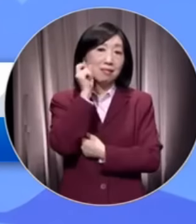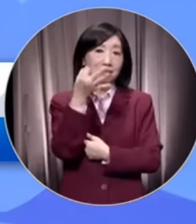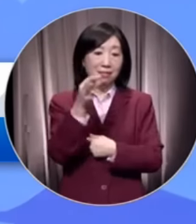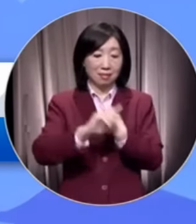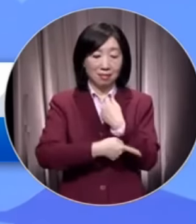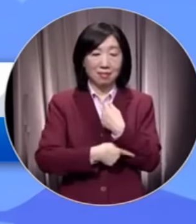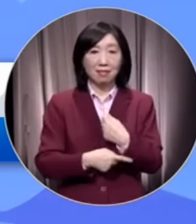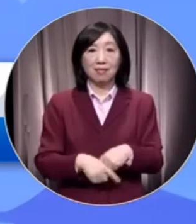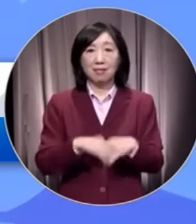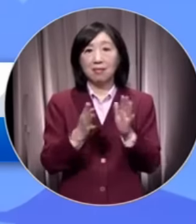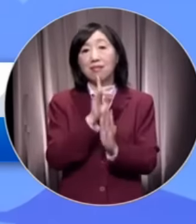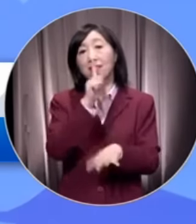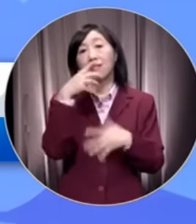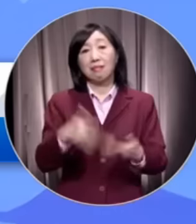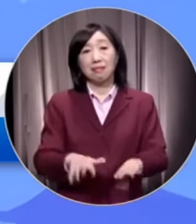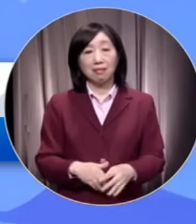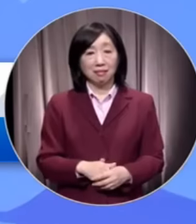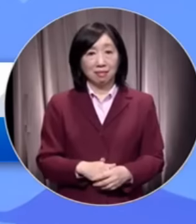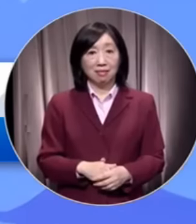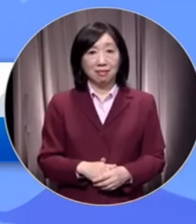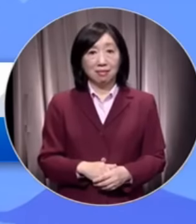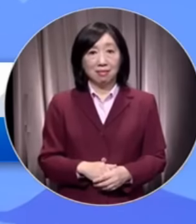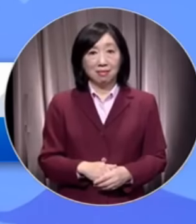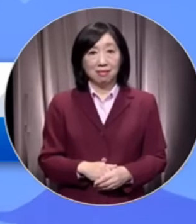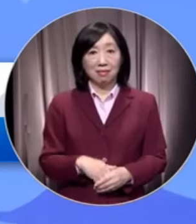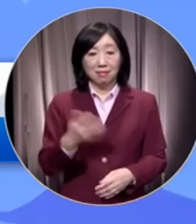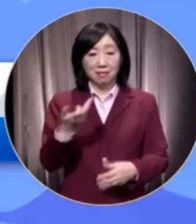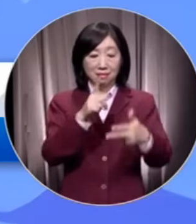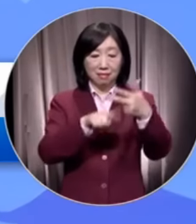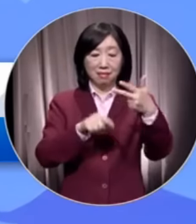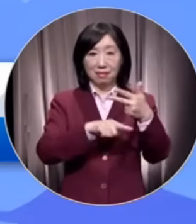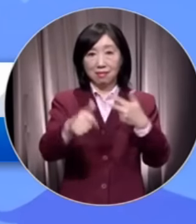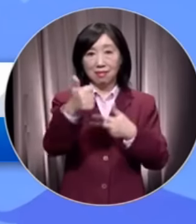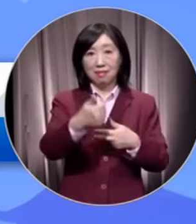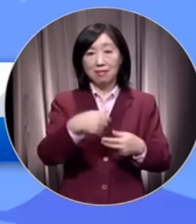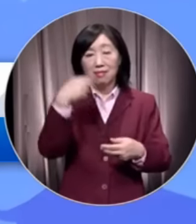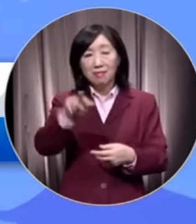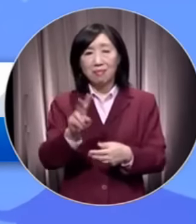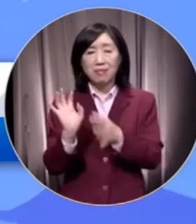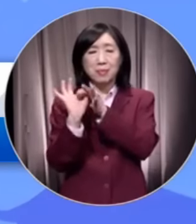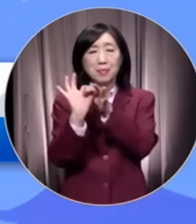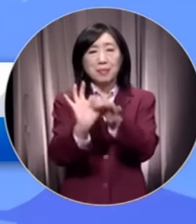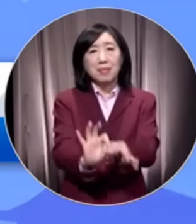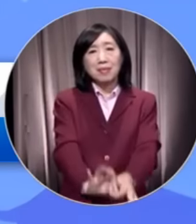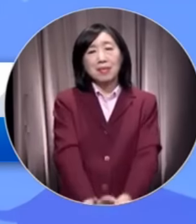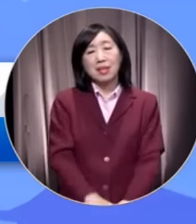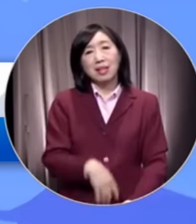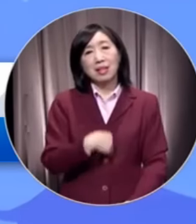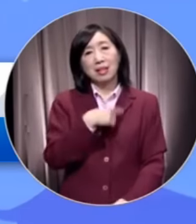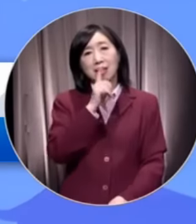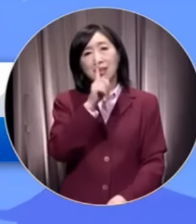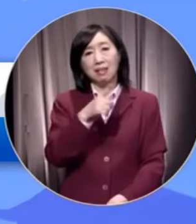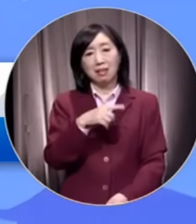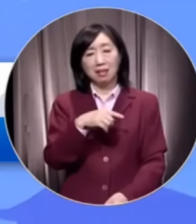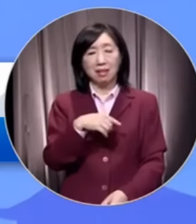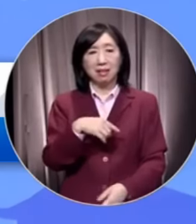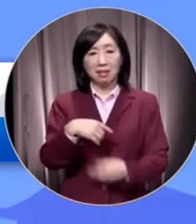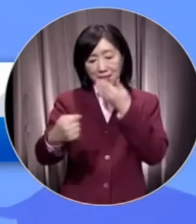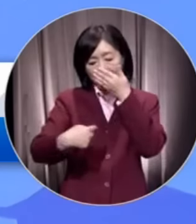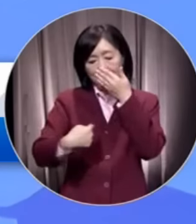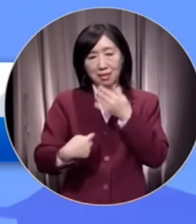法我都讲过了。那刚刚这个朱主席还是锲而不舍要来把我们讲成是